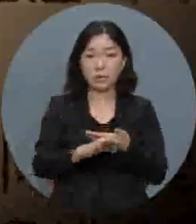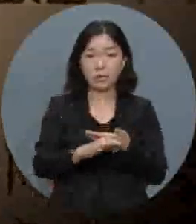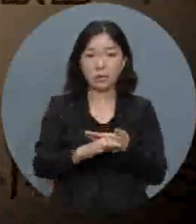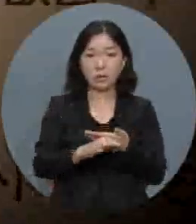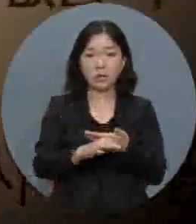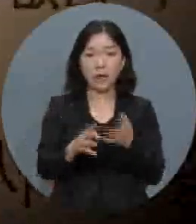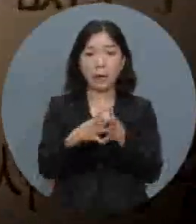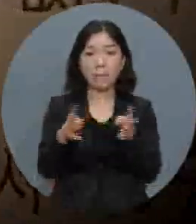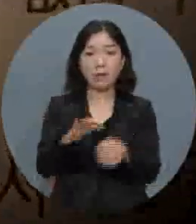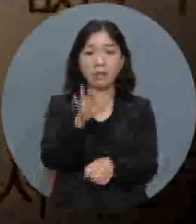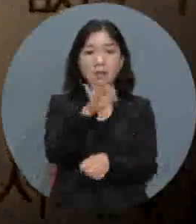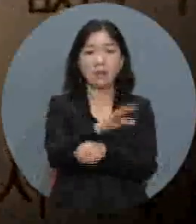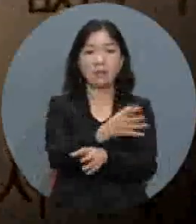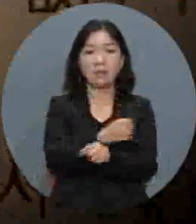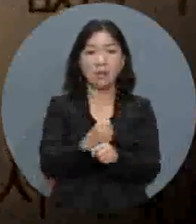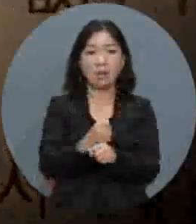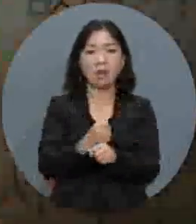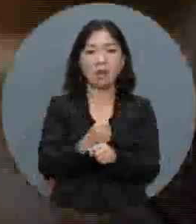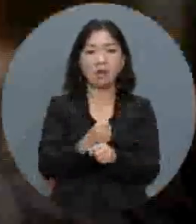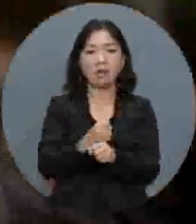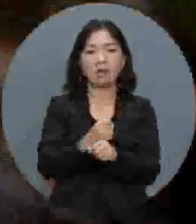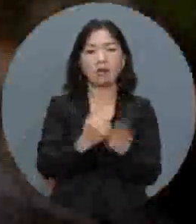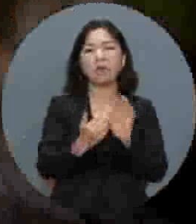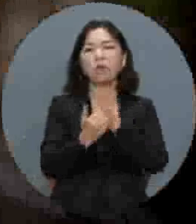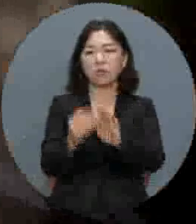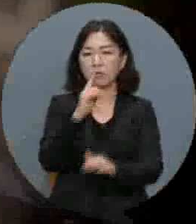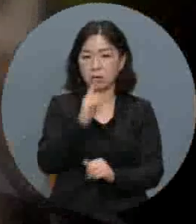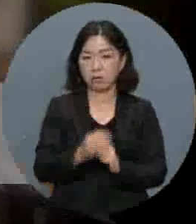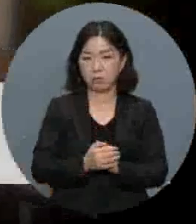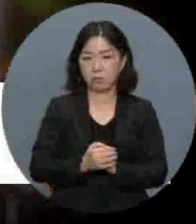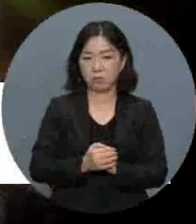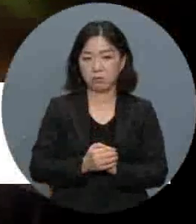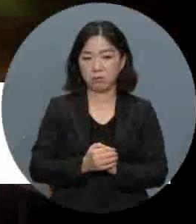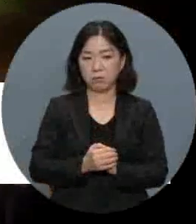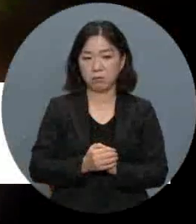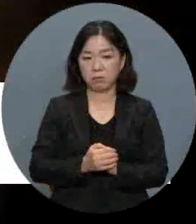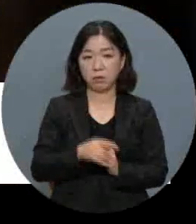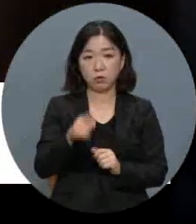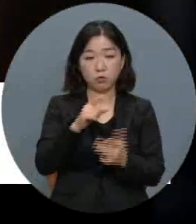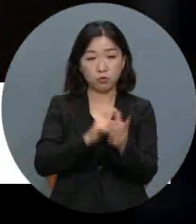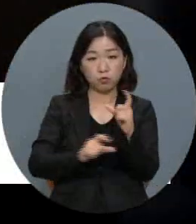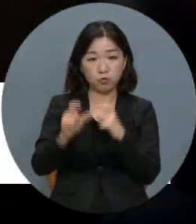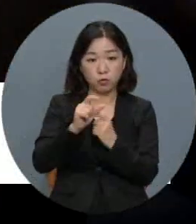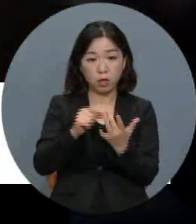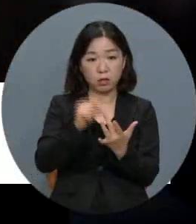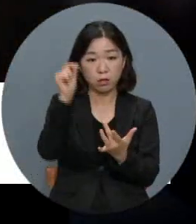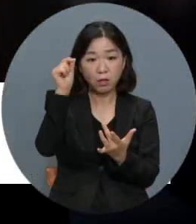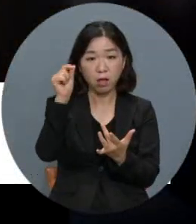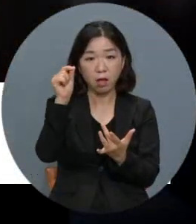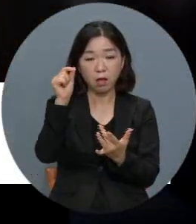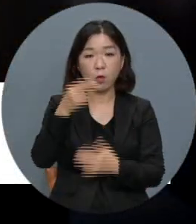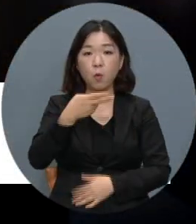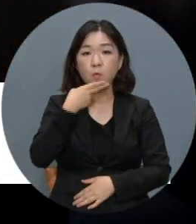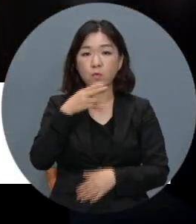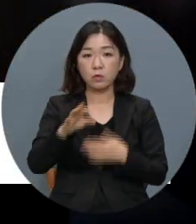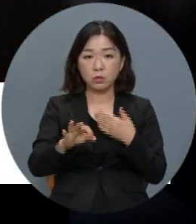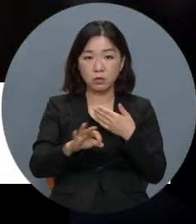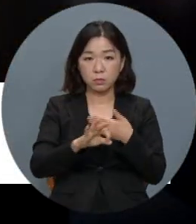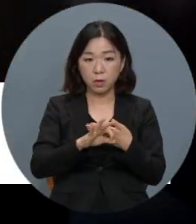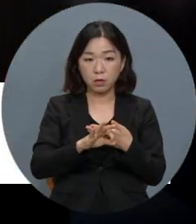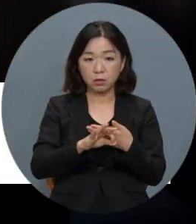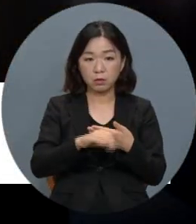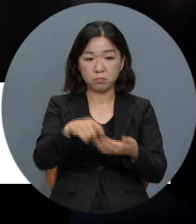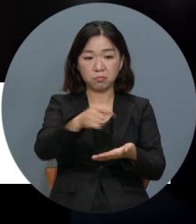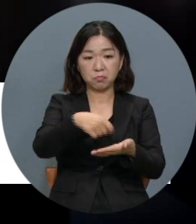거절 당하기까지 했 습니다 0 순환 상품 5 문공사 너무 0 3 악보로